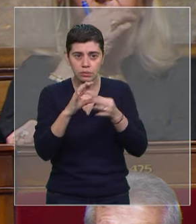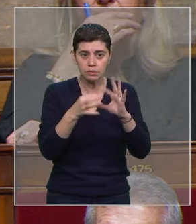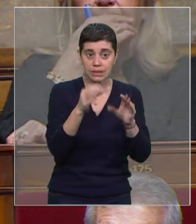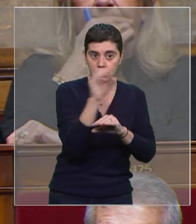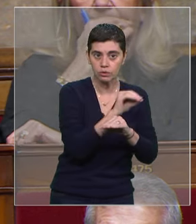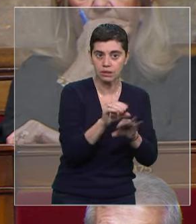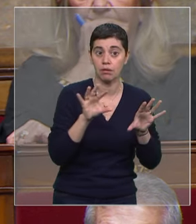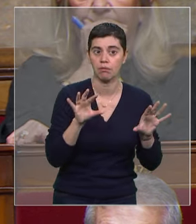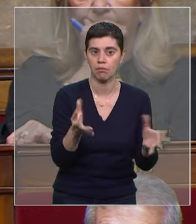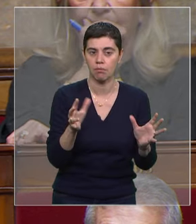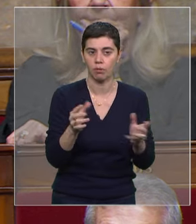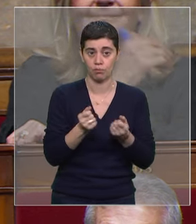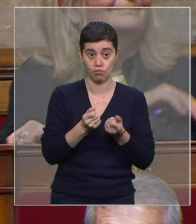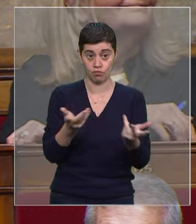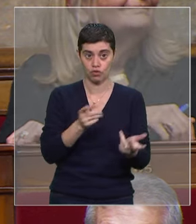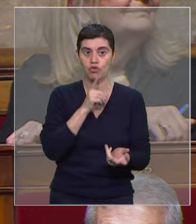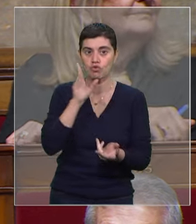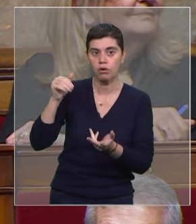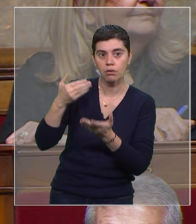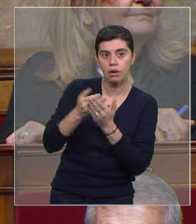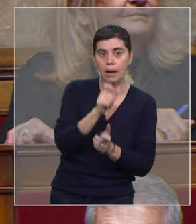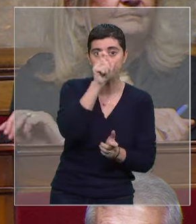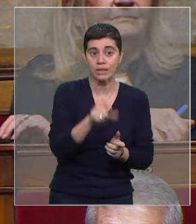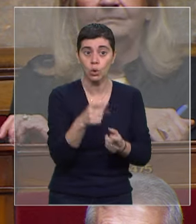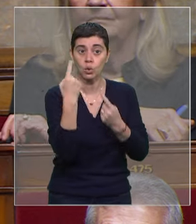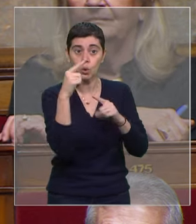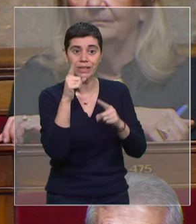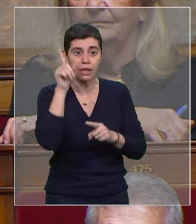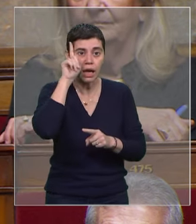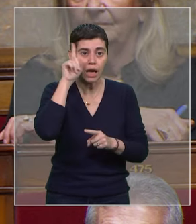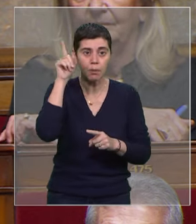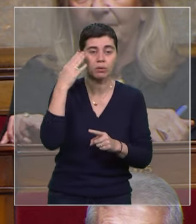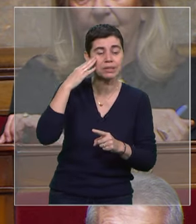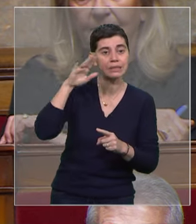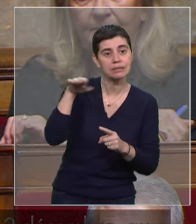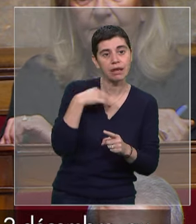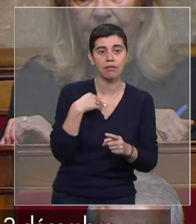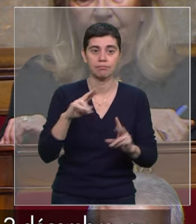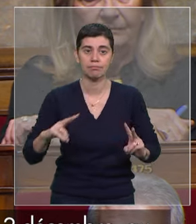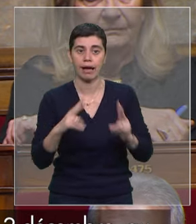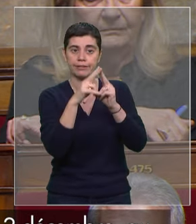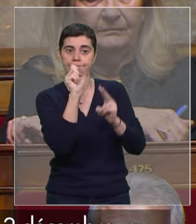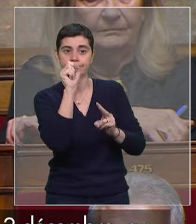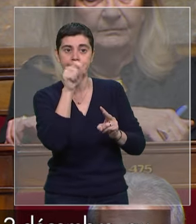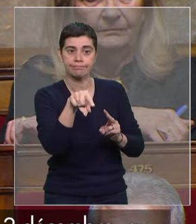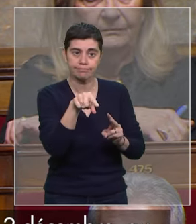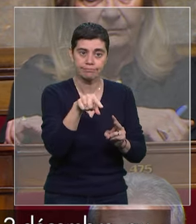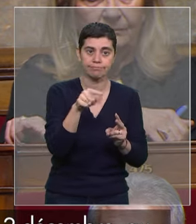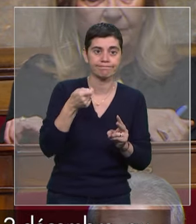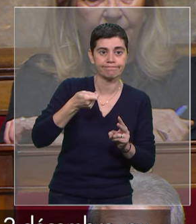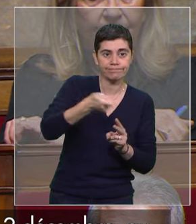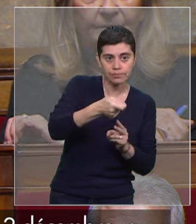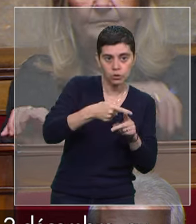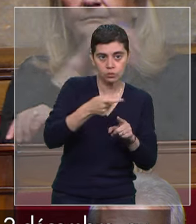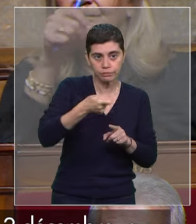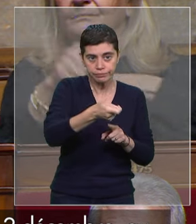olympiques. Il y a quelques jours, un touriste allemand était mortellement touché en plein centre de la capitale. Vous avez mis en cause, Monsieur le ministre, le